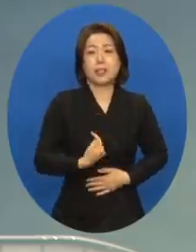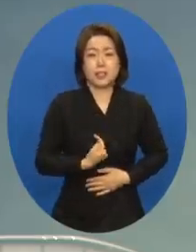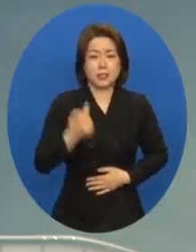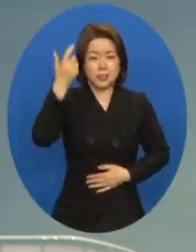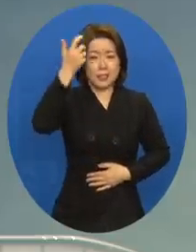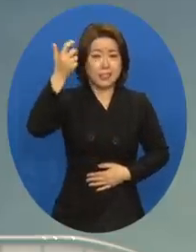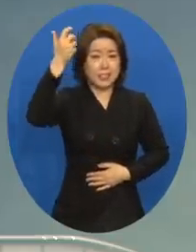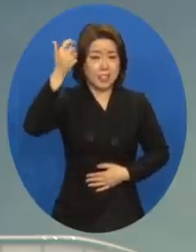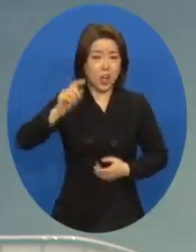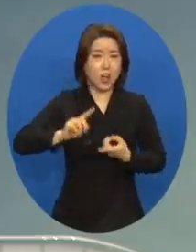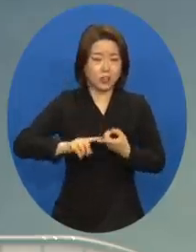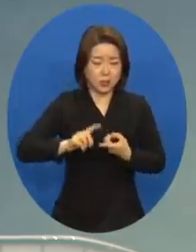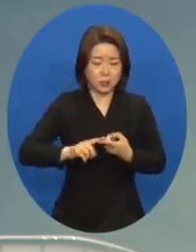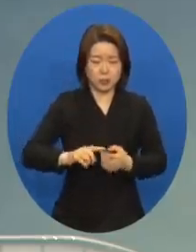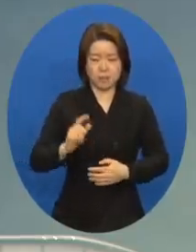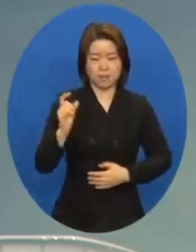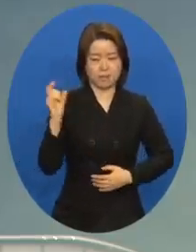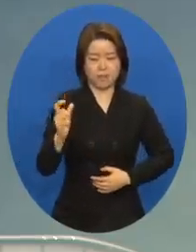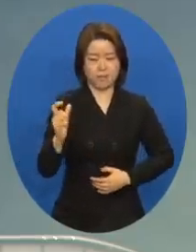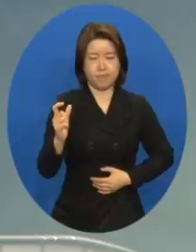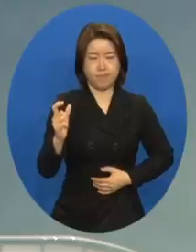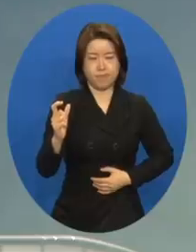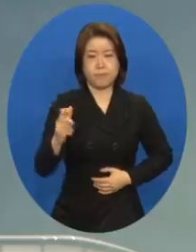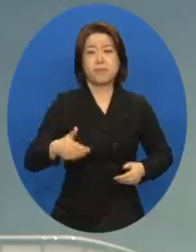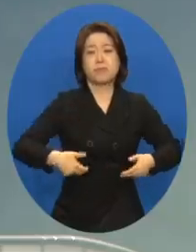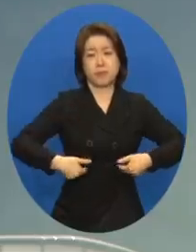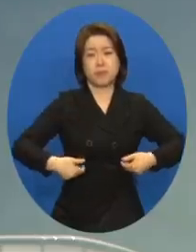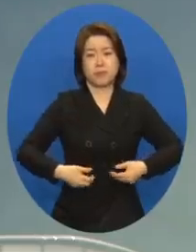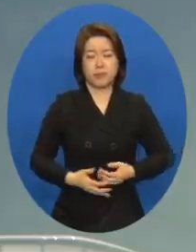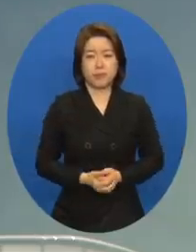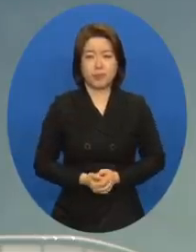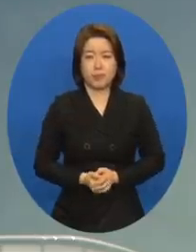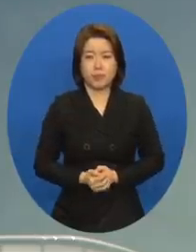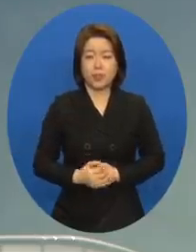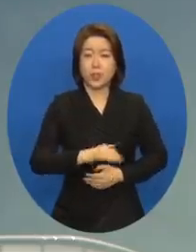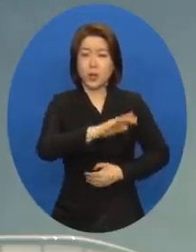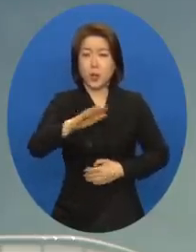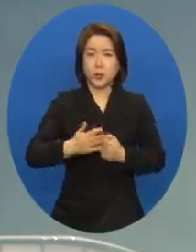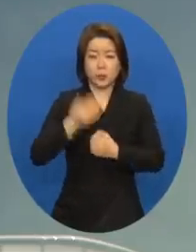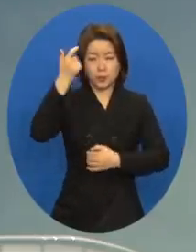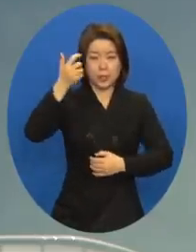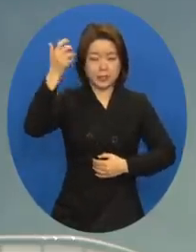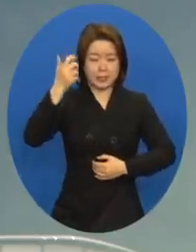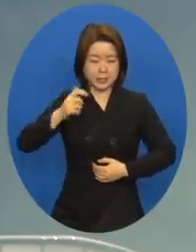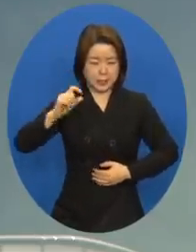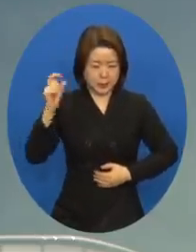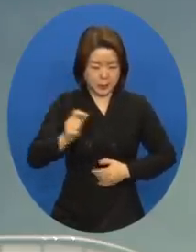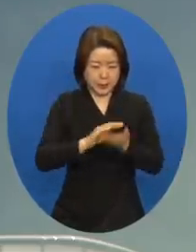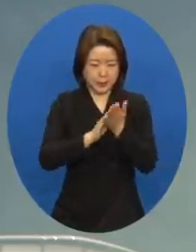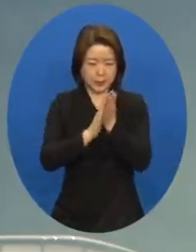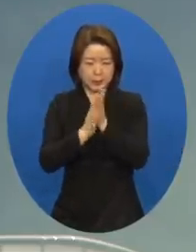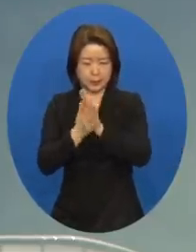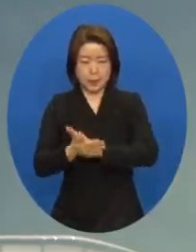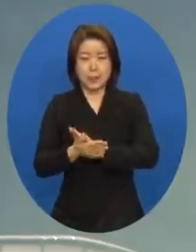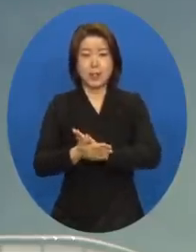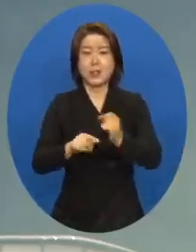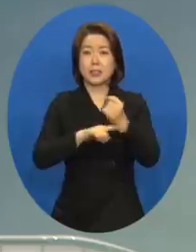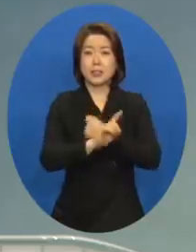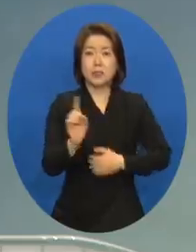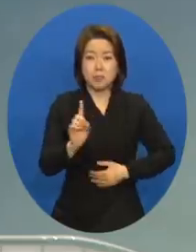영적으로 강해져야 합니다. 우리가 영적으로 강해진다는 것은